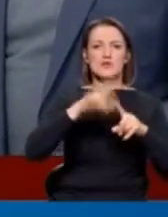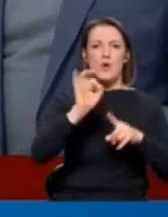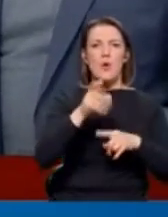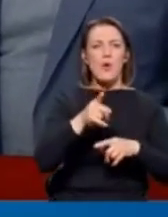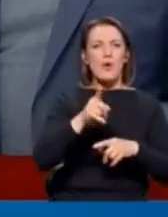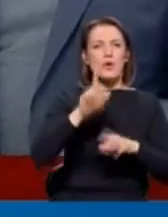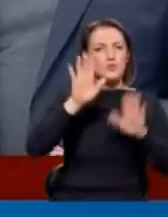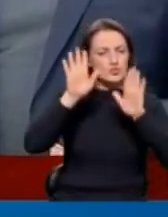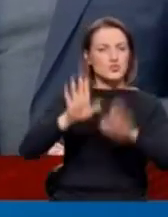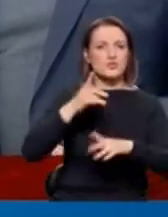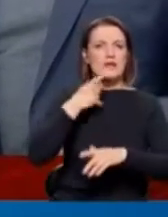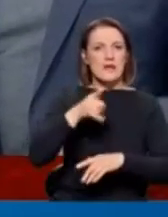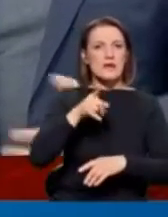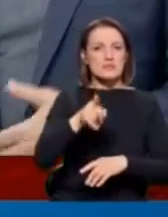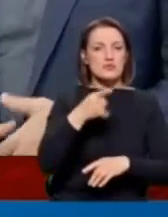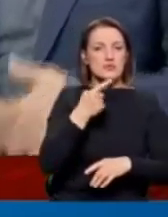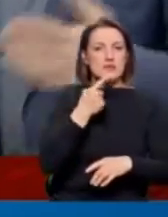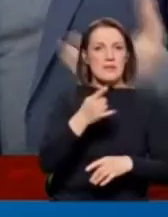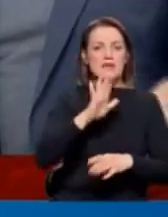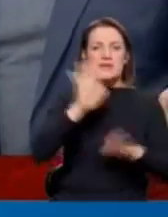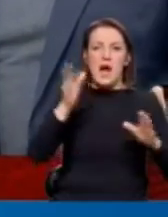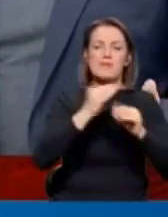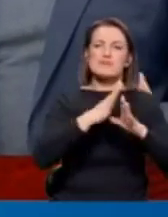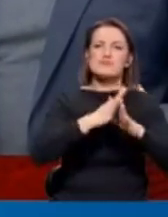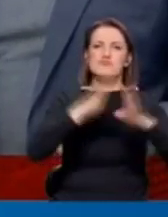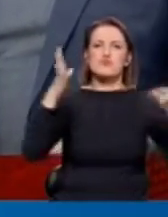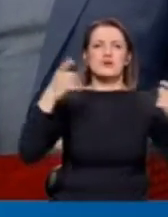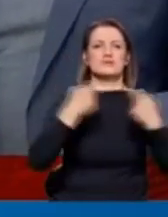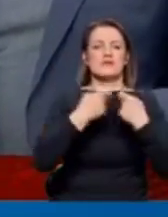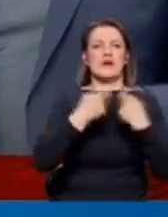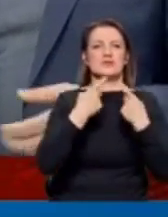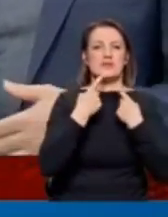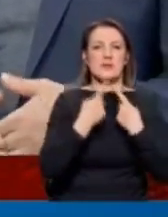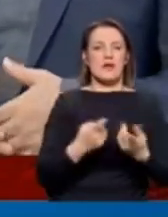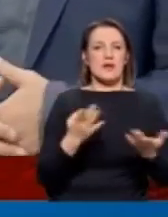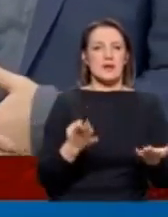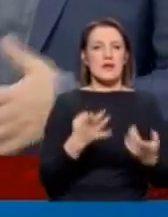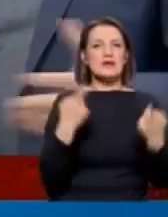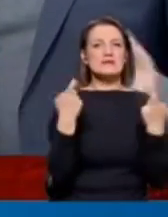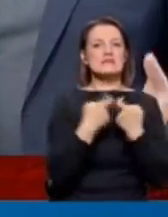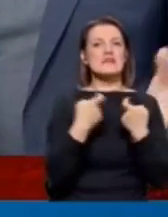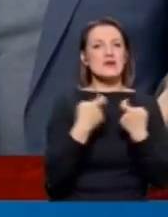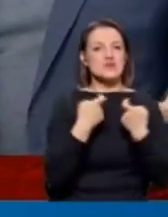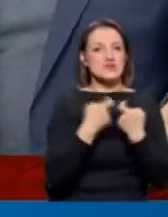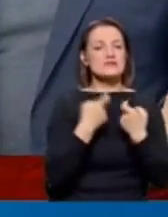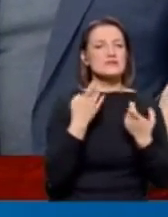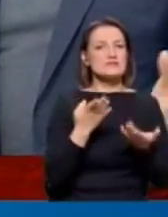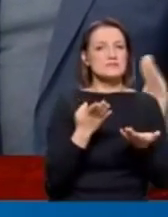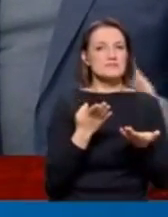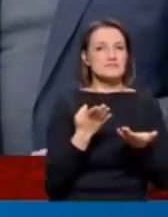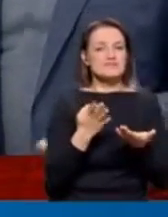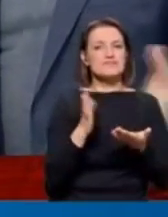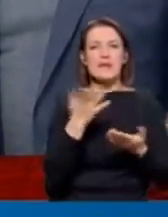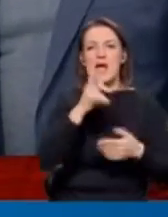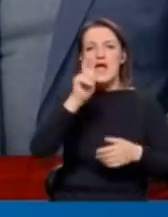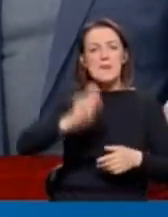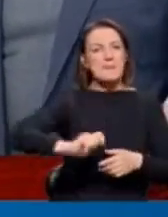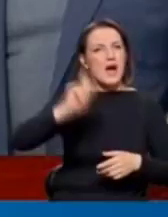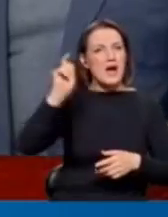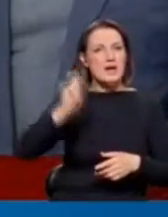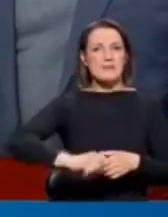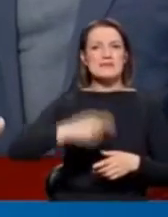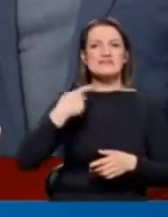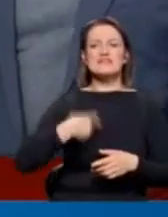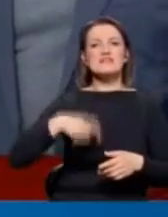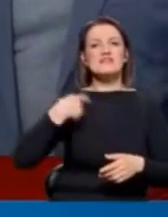Bu da savaş Demek ki daha büyük bir savaş demek o zaman savaşın yan etkileri biliyorsun yani ne yaparsan